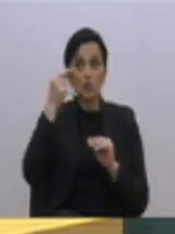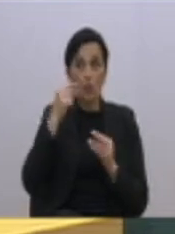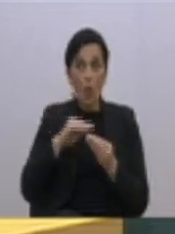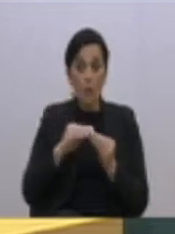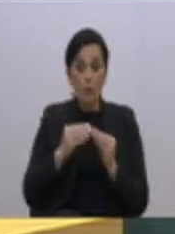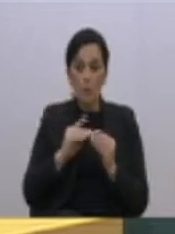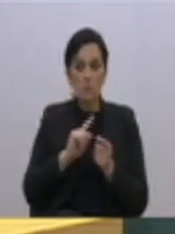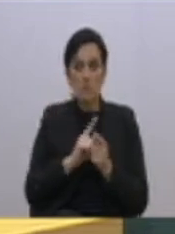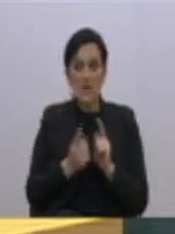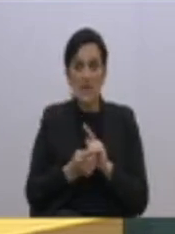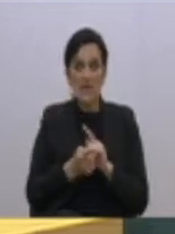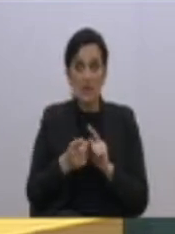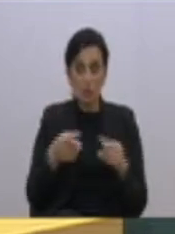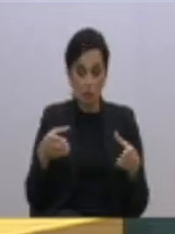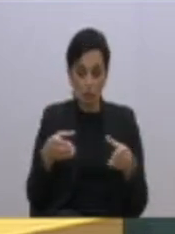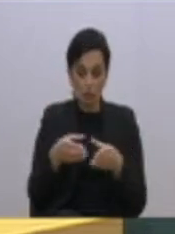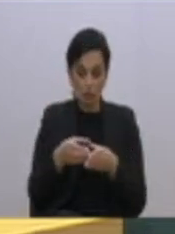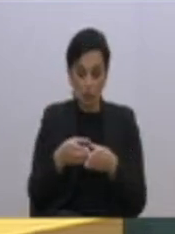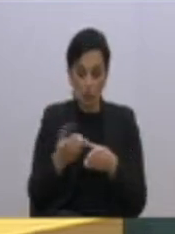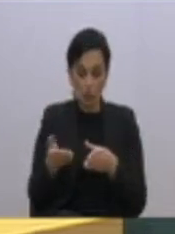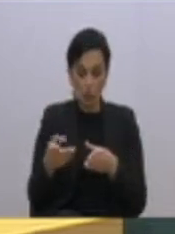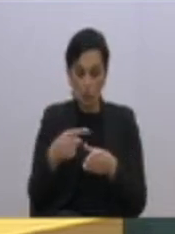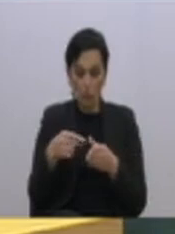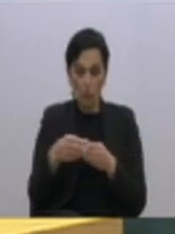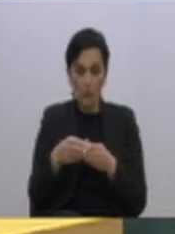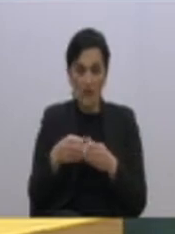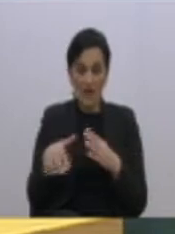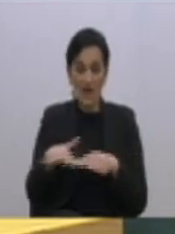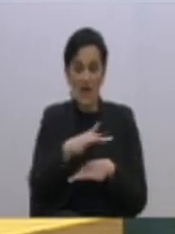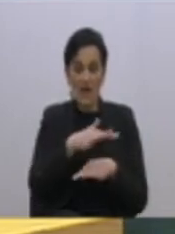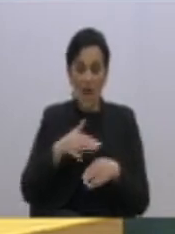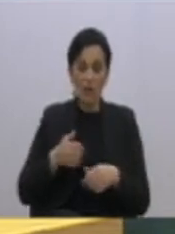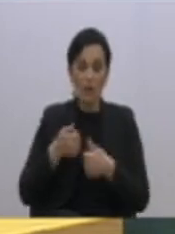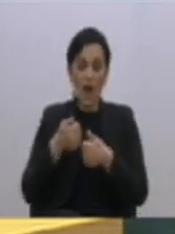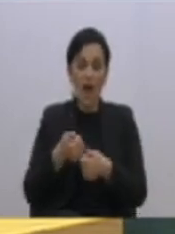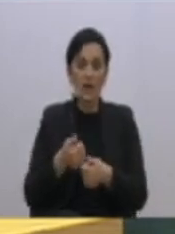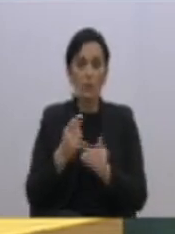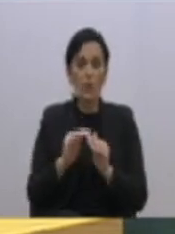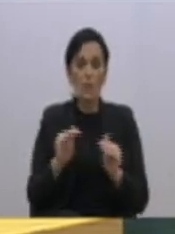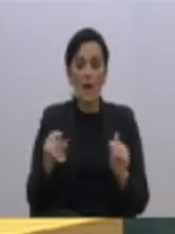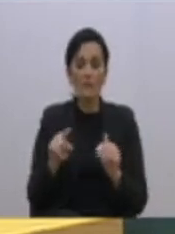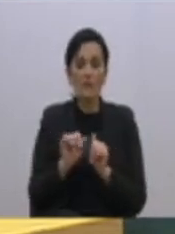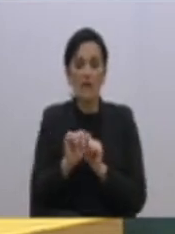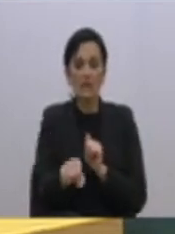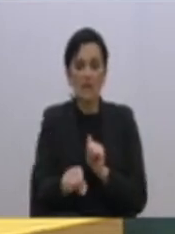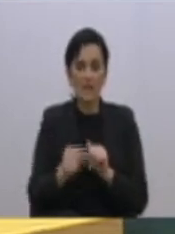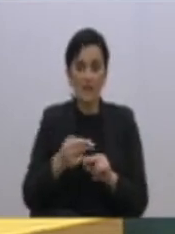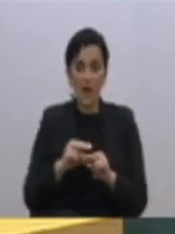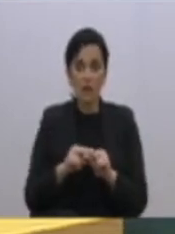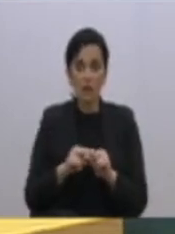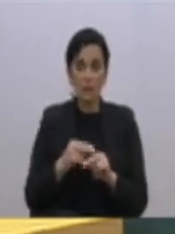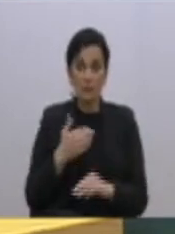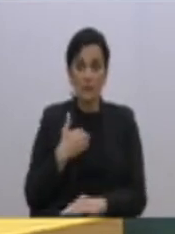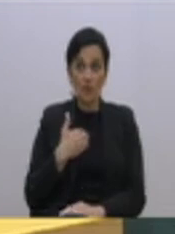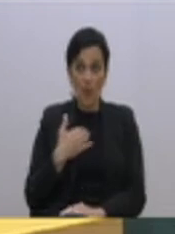იყო პირიქით, ეს ჯგუფი და ეს გარემო ეხმარებოდათ ამ ბავშვებს ამის დაძლევაში. Ფოთაშორის